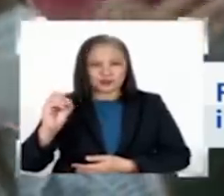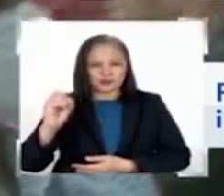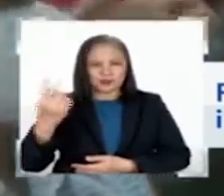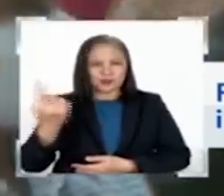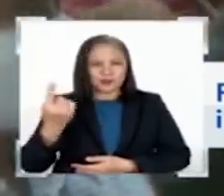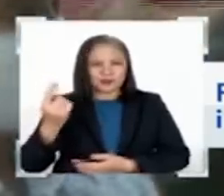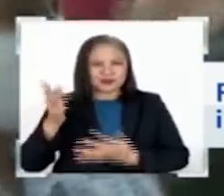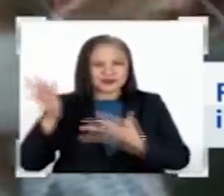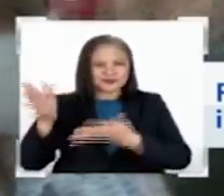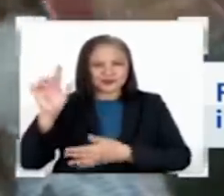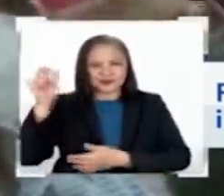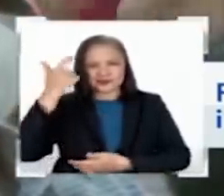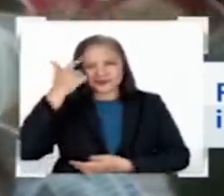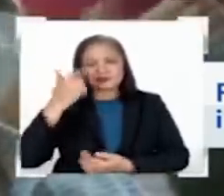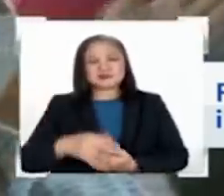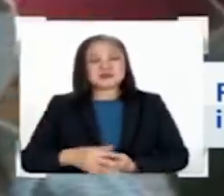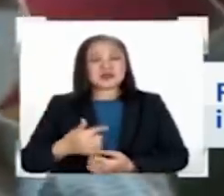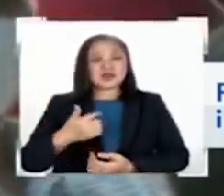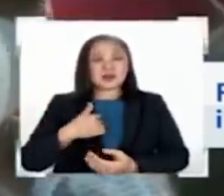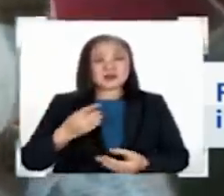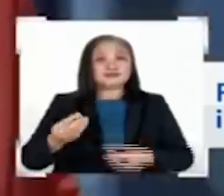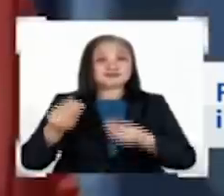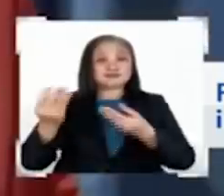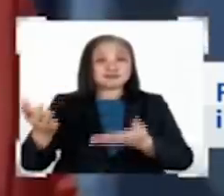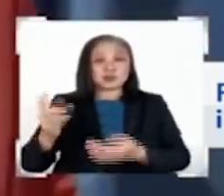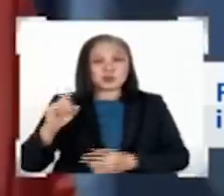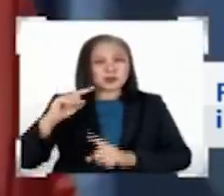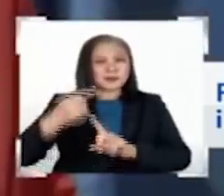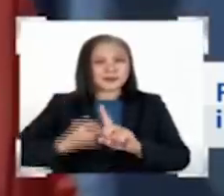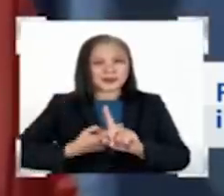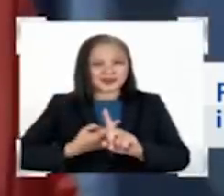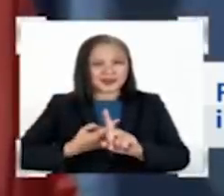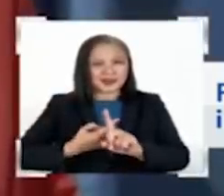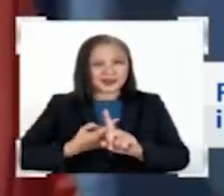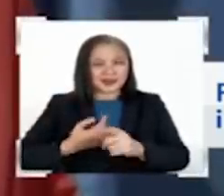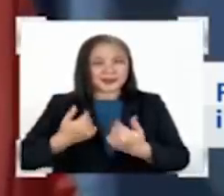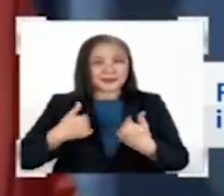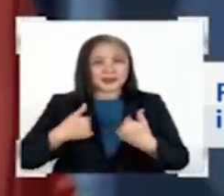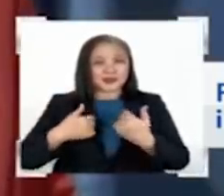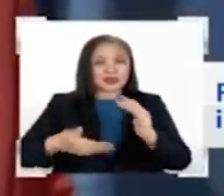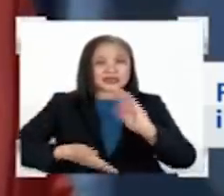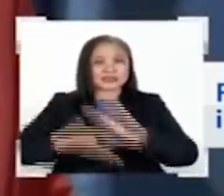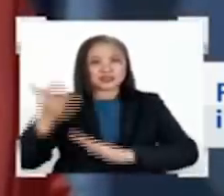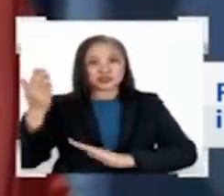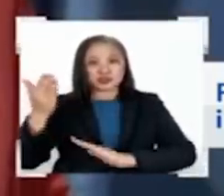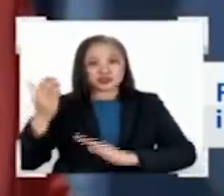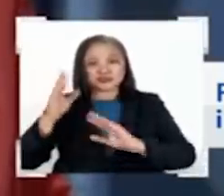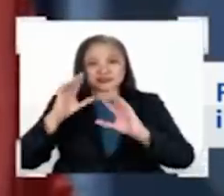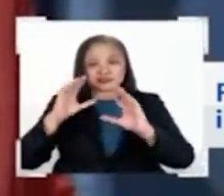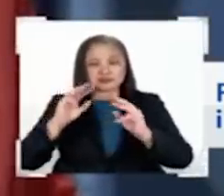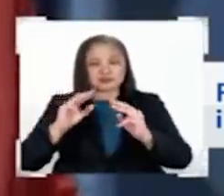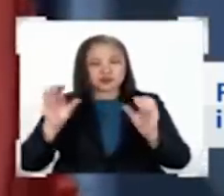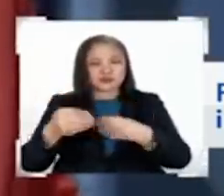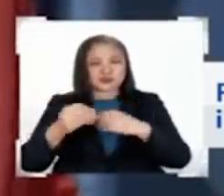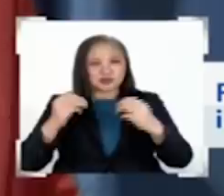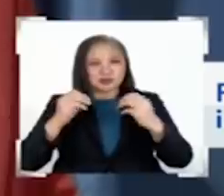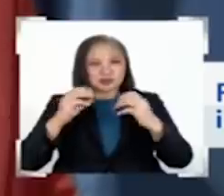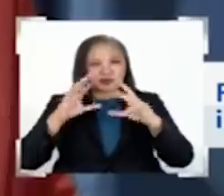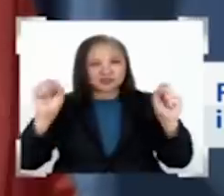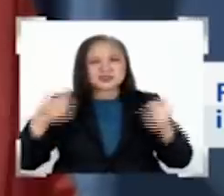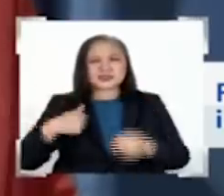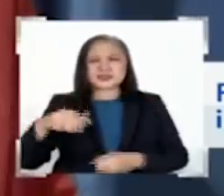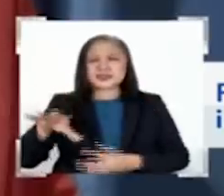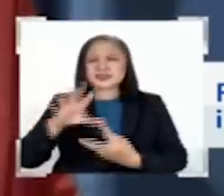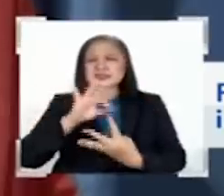Kaya ibigay ko na lang ito, isang buwan, alis ako sa Malacañan. Mamili na kung sinong Ilocano na leader